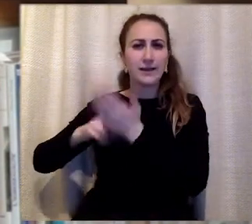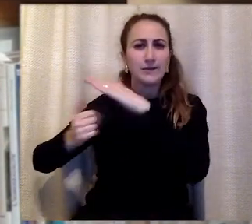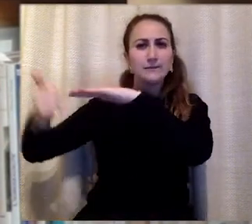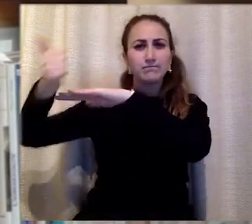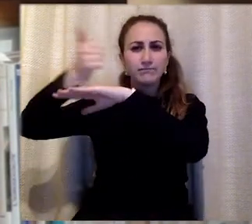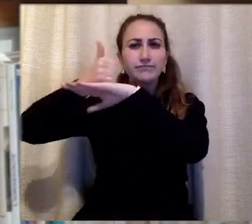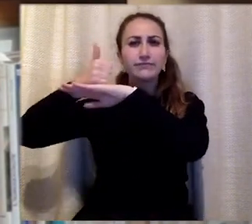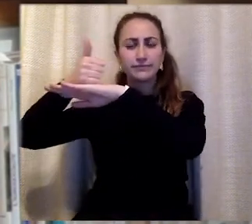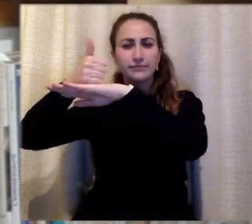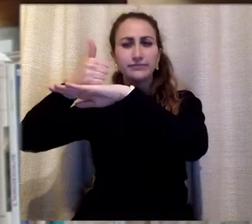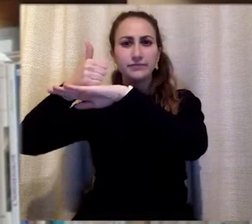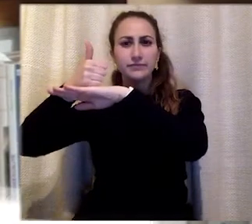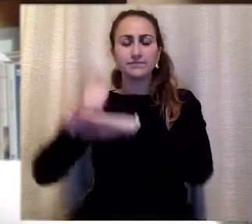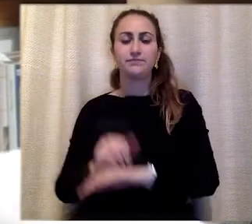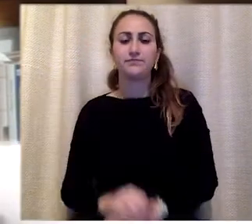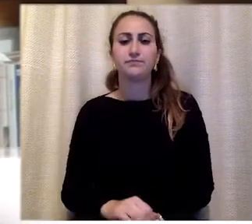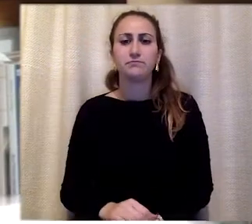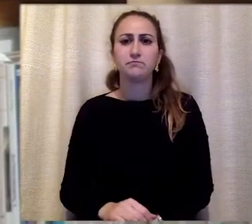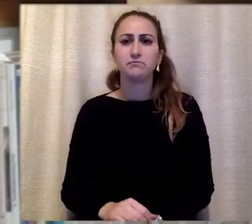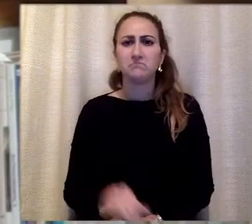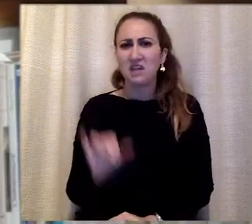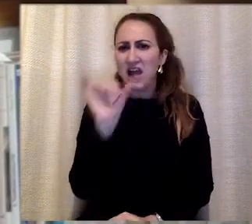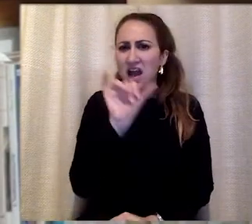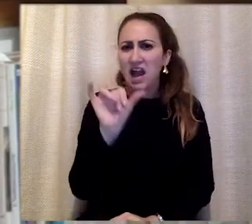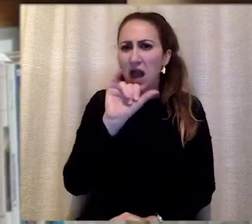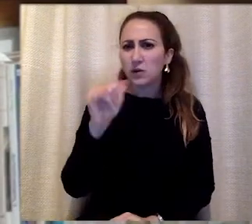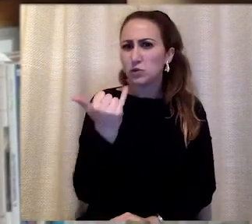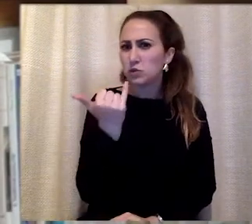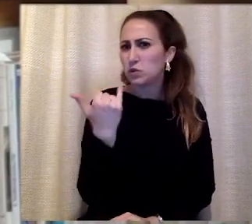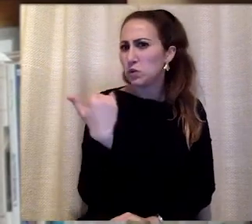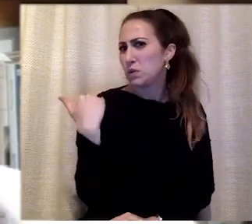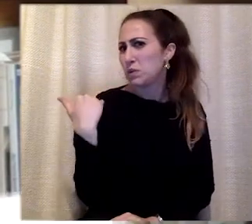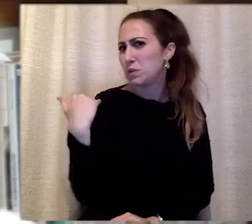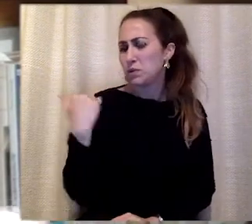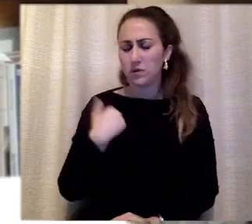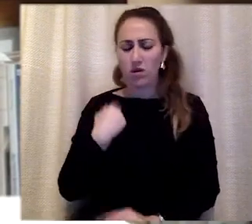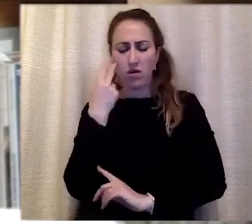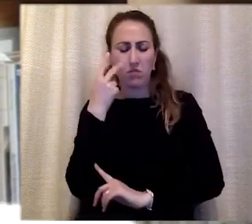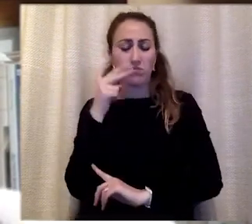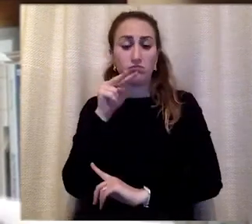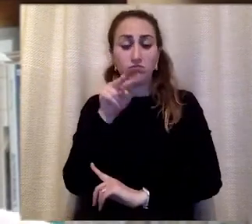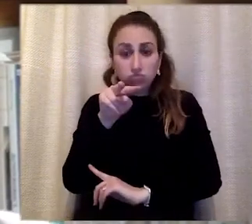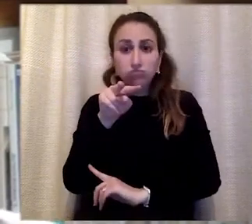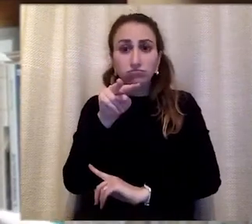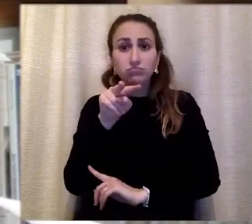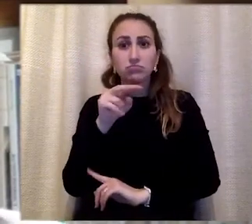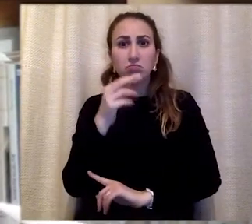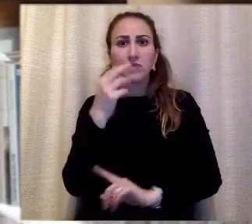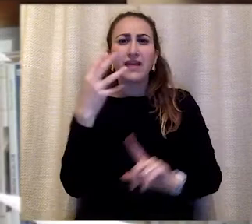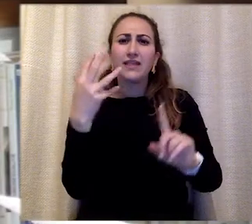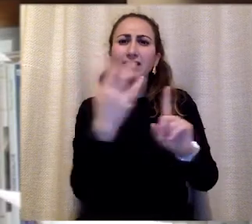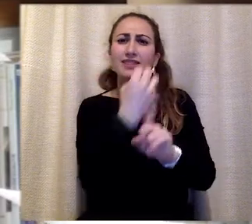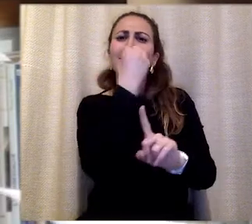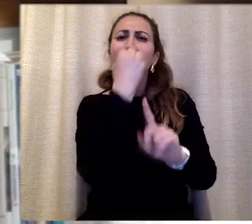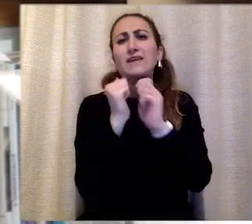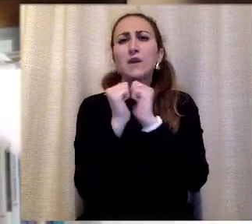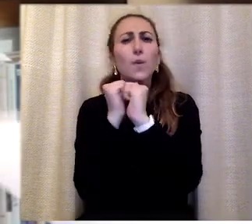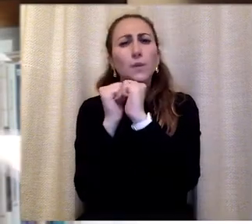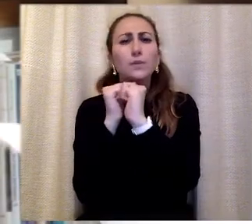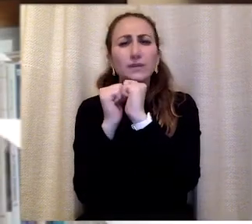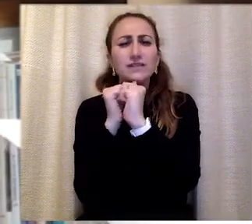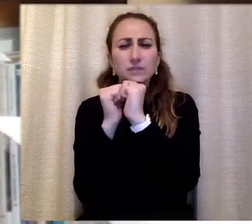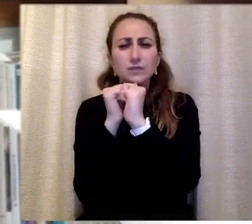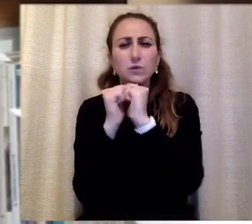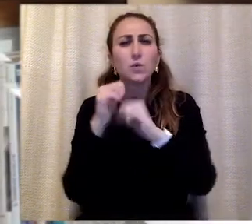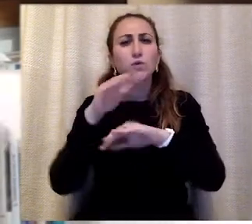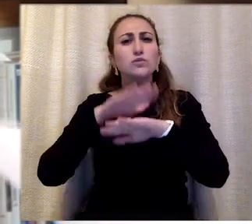découvert un challenge sur les réseaux sociaux. Et c'est en anglais, malheureusement, mais c'est un chanteur qui